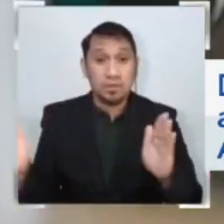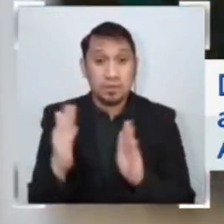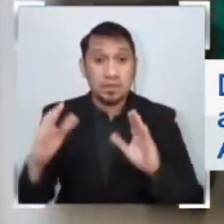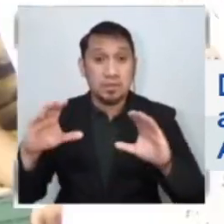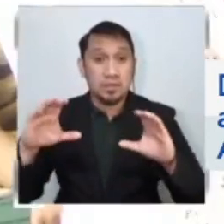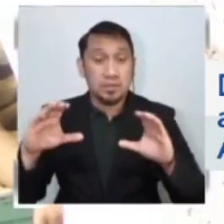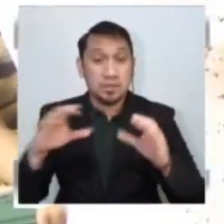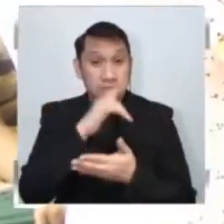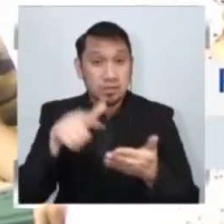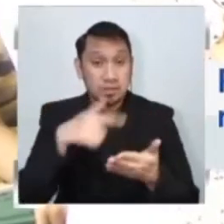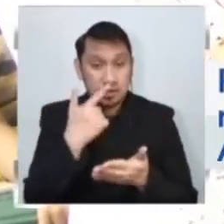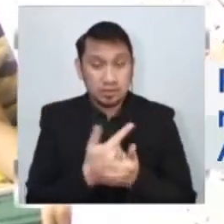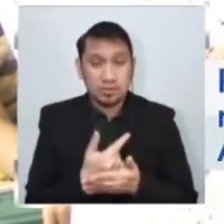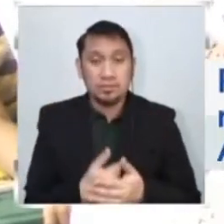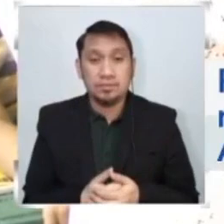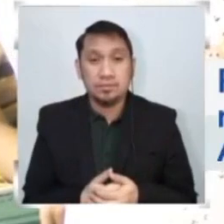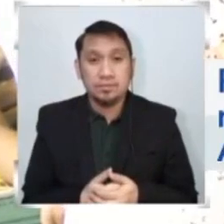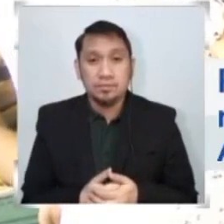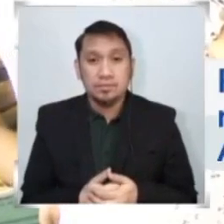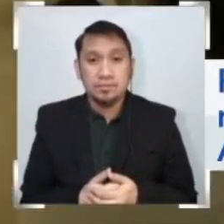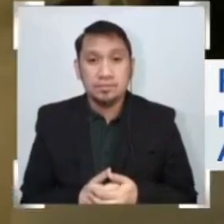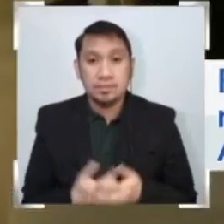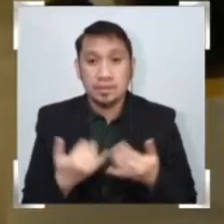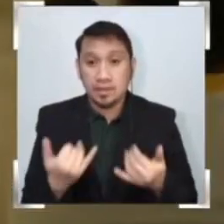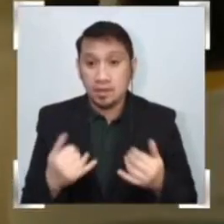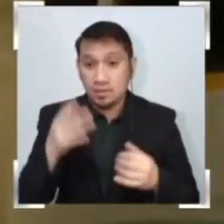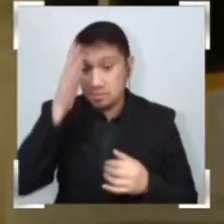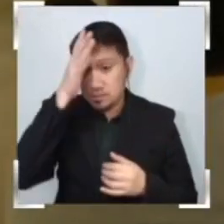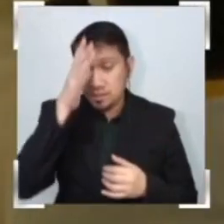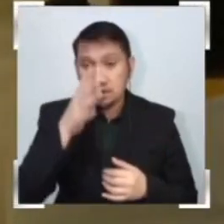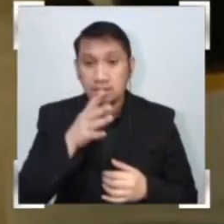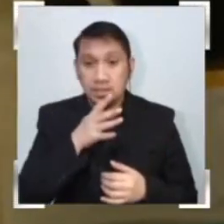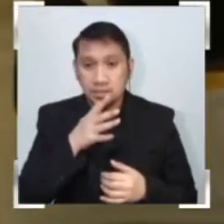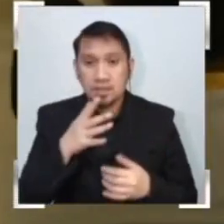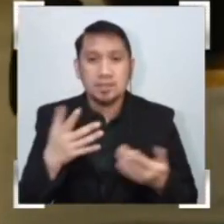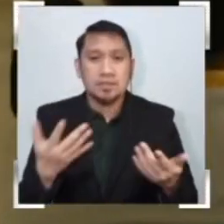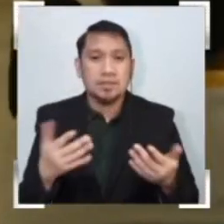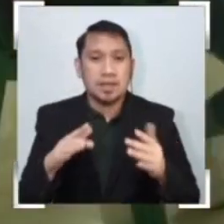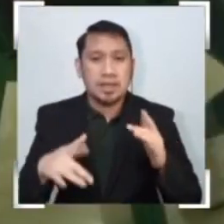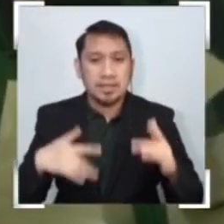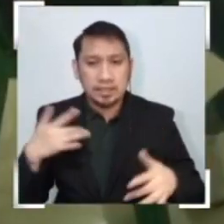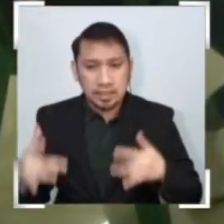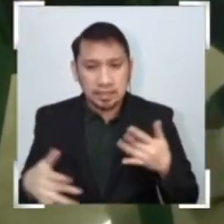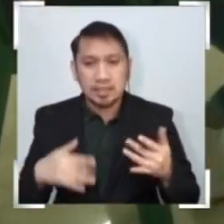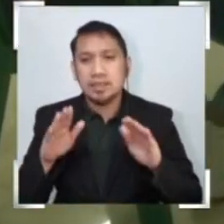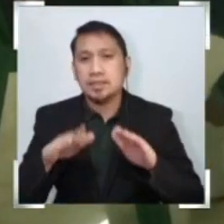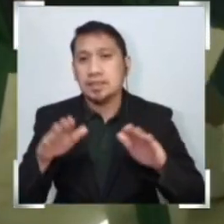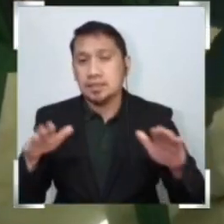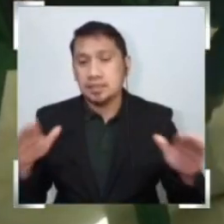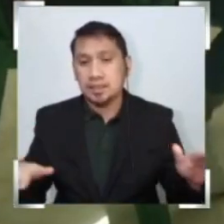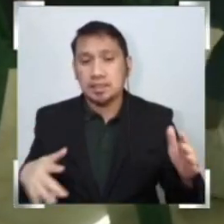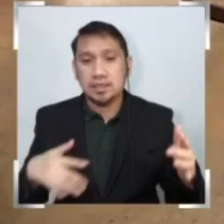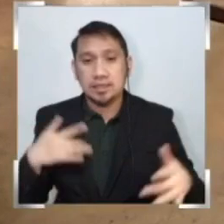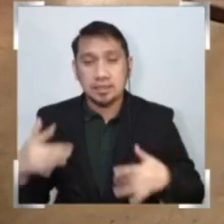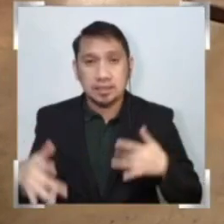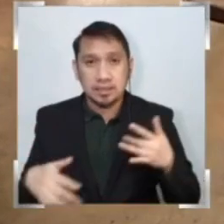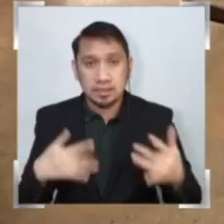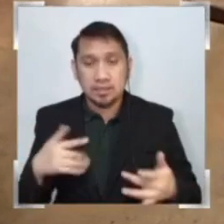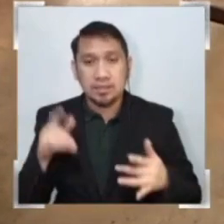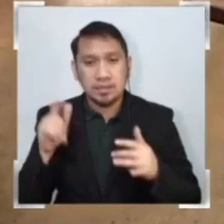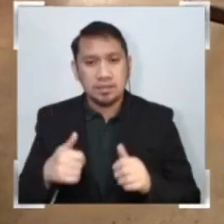mga kaso. Parents are excited, the children are excited. Pwede ang face-to-face basta nasunod lang yung aming